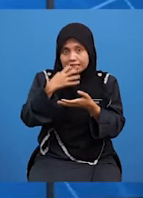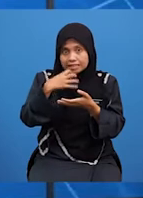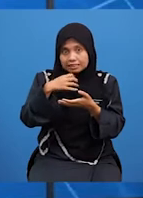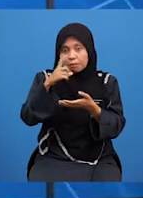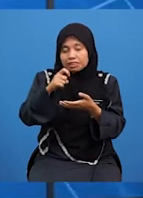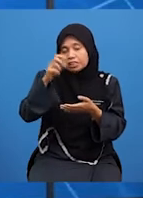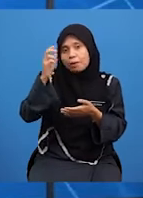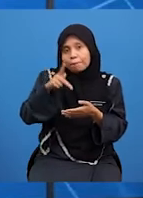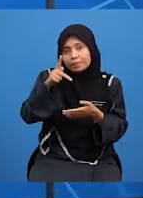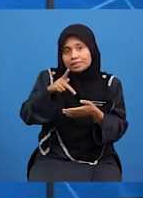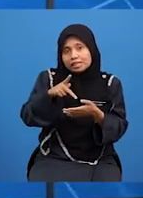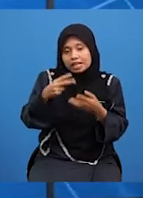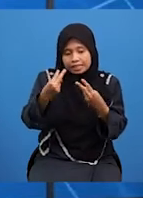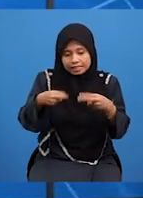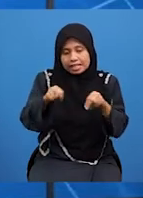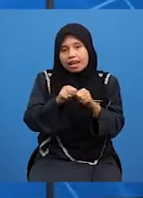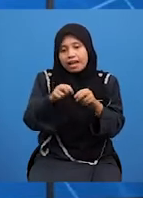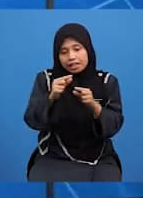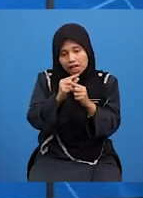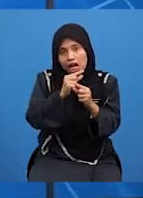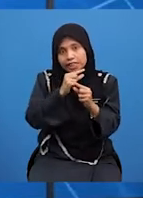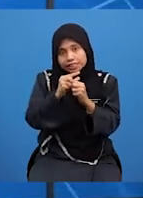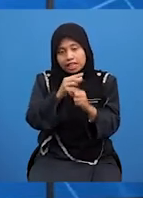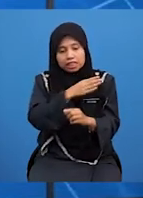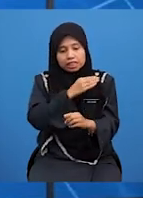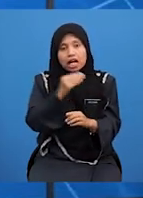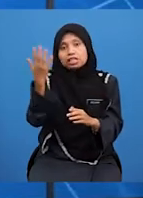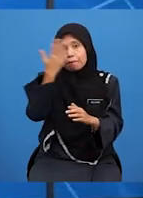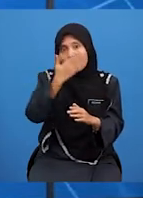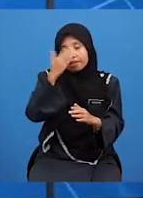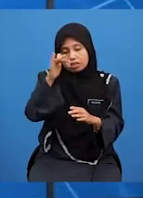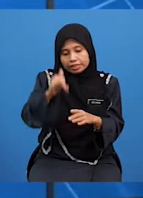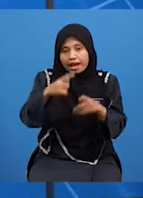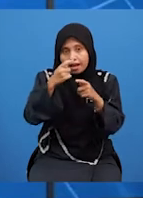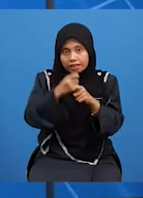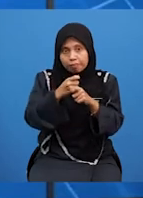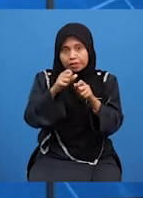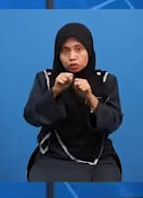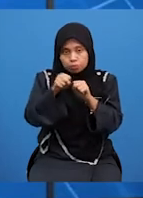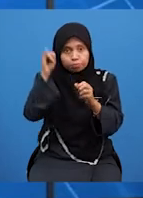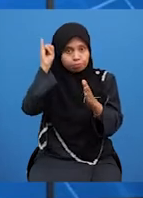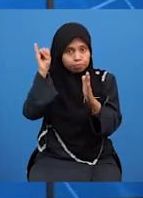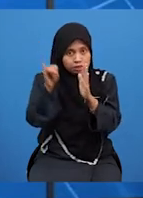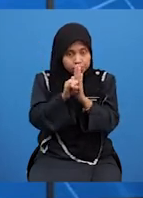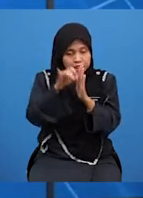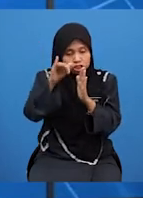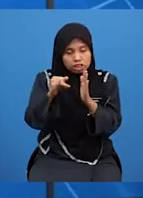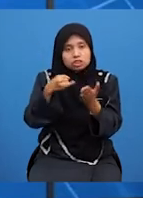pastikan pemilihan nilai garisan serta shading tadi yang tepat supaya imej buah nanas yang